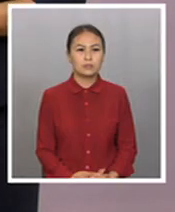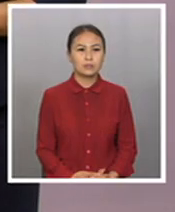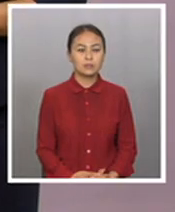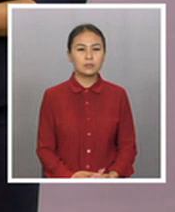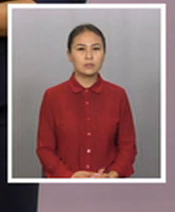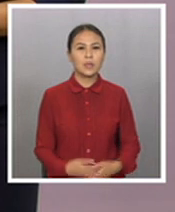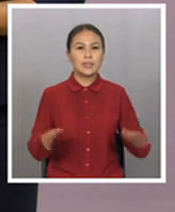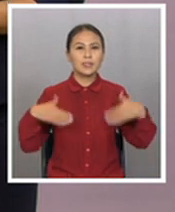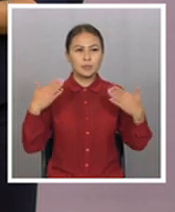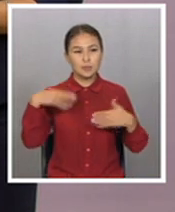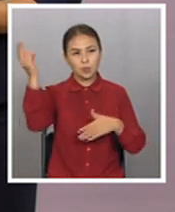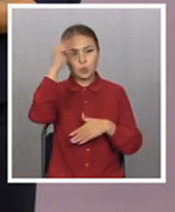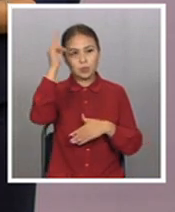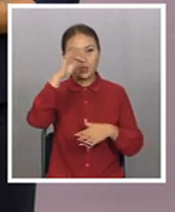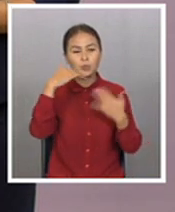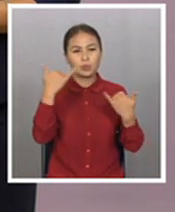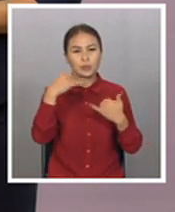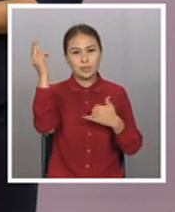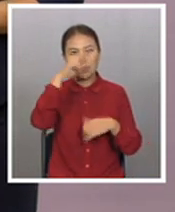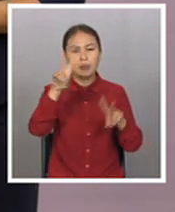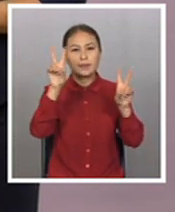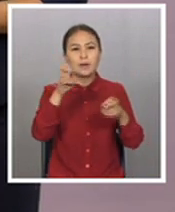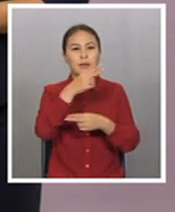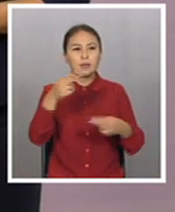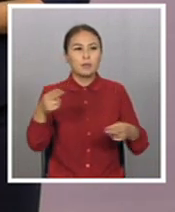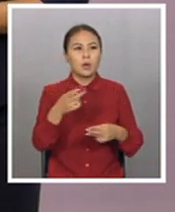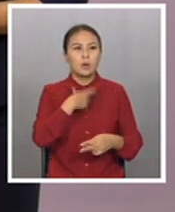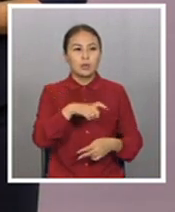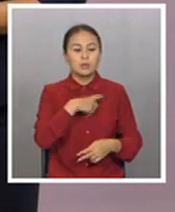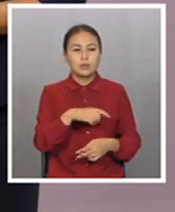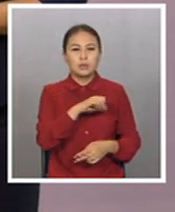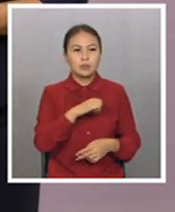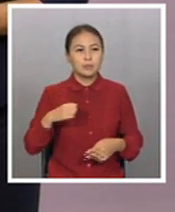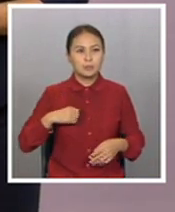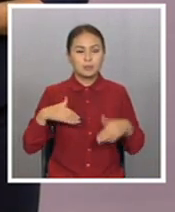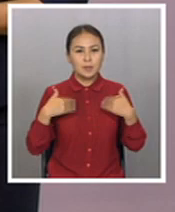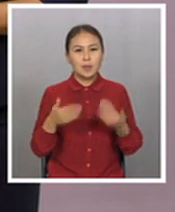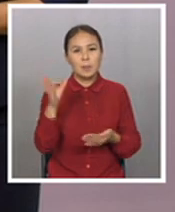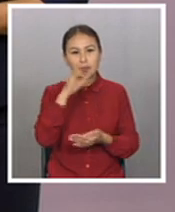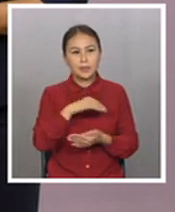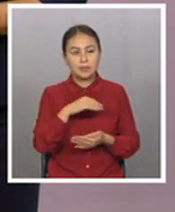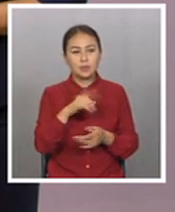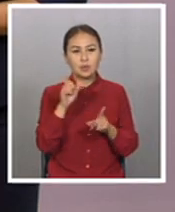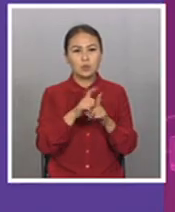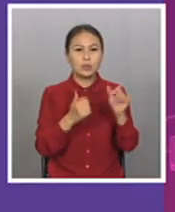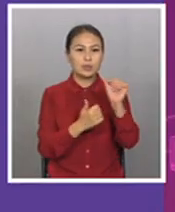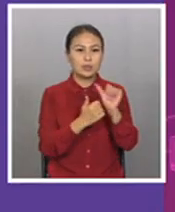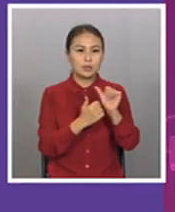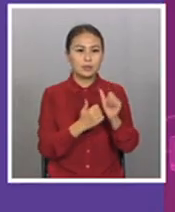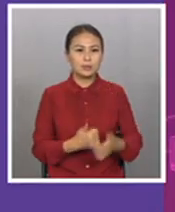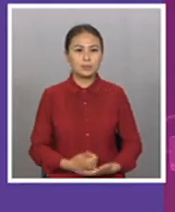Сәлеметсіңдер ме оқушылар? Бүгінгі сабақтың тақырыбы өз көз қарасымды білдіремін. Сөз